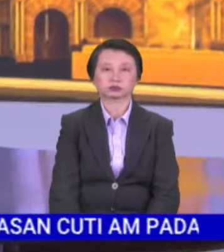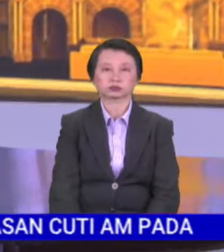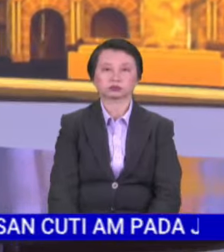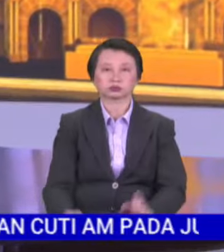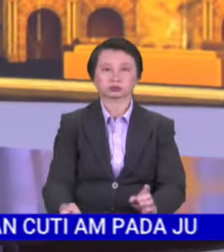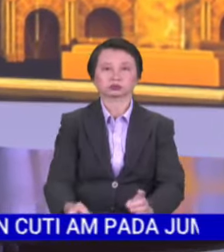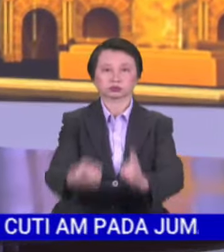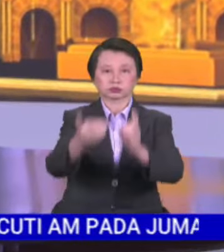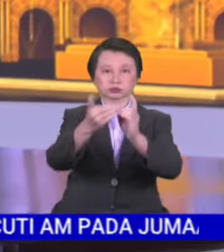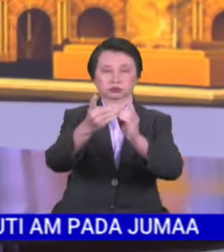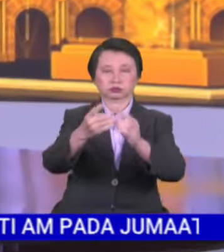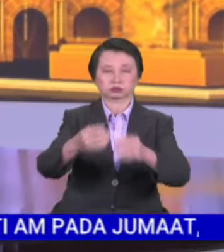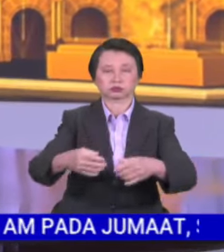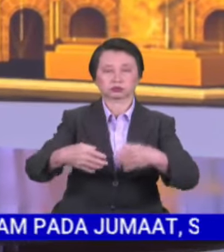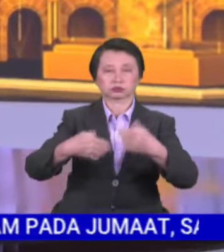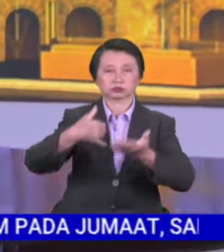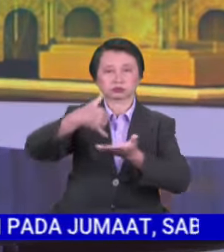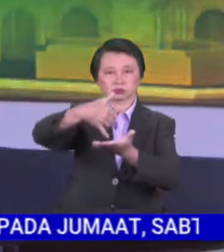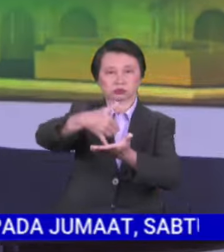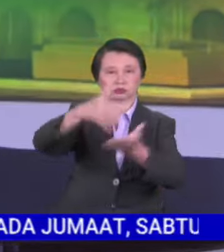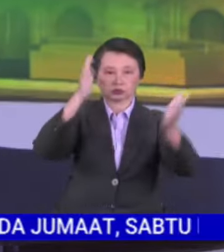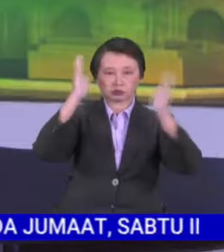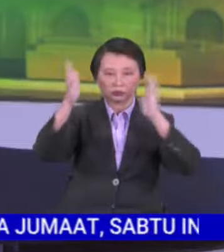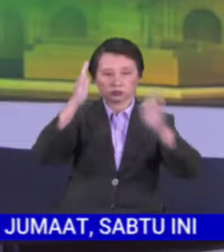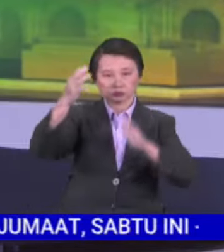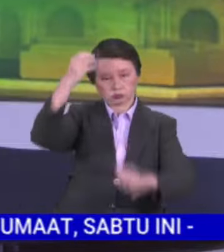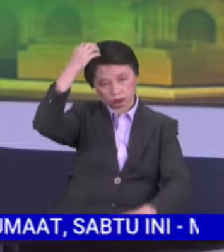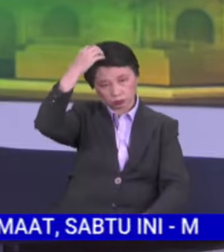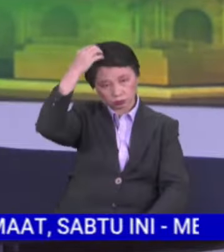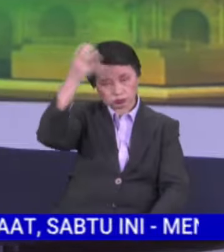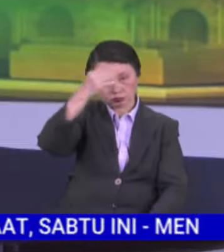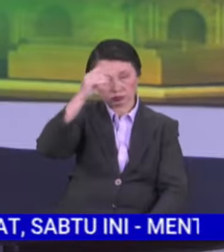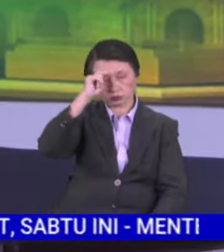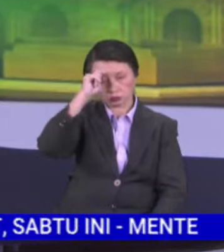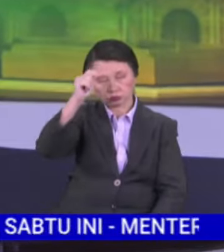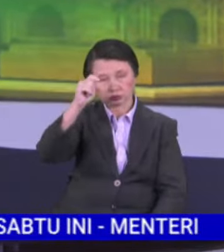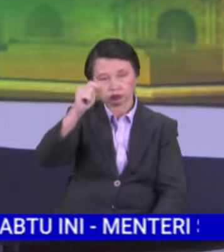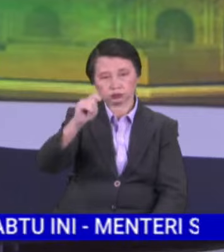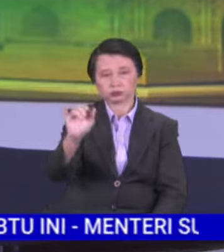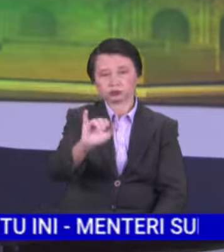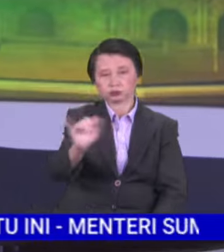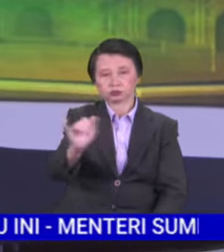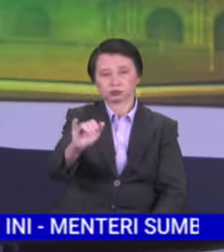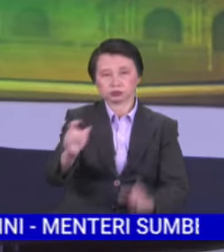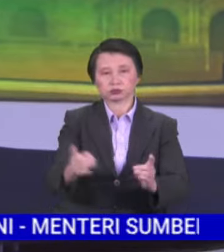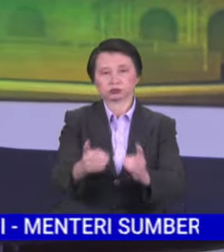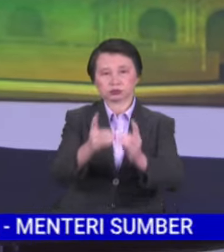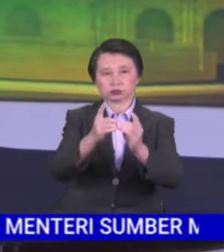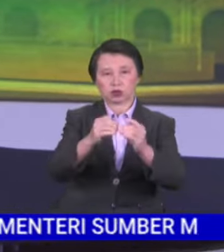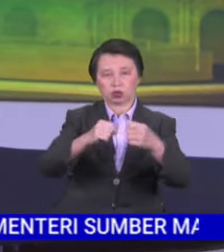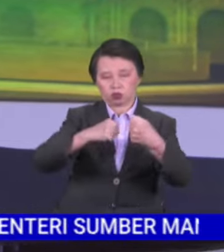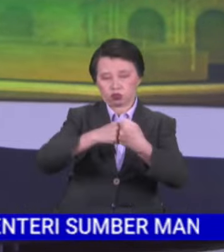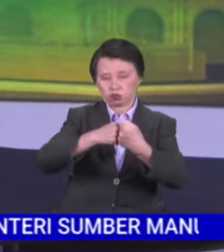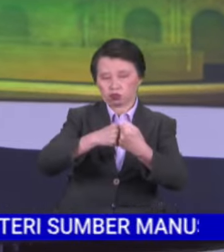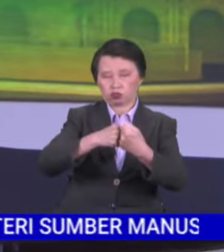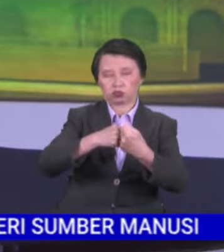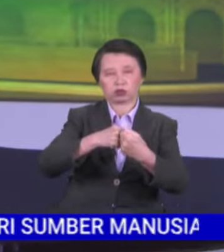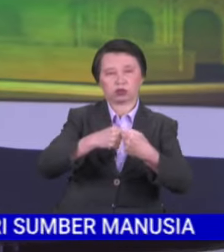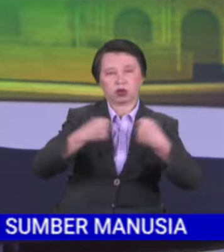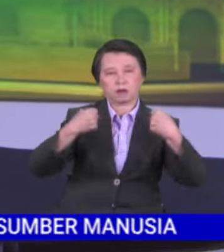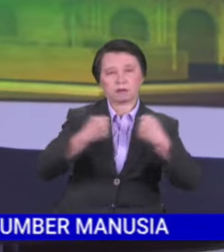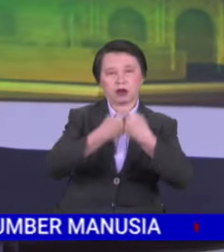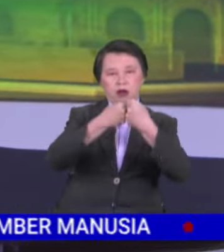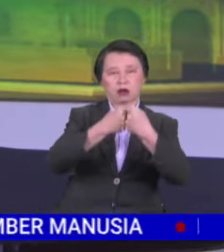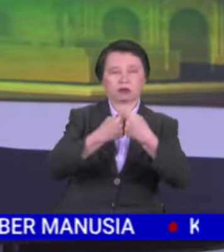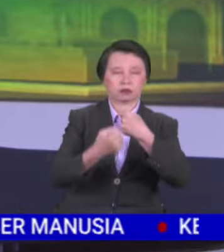Pertembungan separuh akhir Piala Malaysia 2022 antara Selangor FC dan Terengganu FC umpama bertemu buku dengan ruas, walaupun